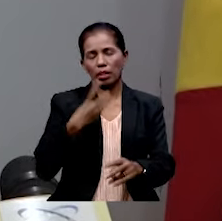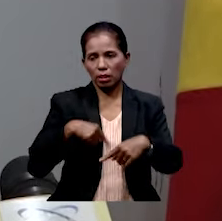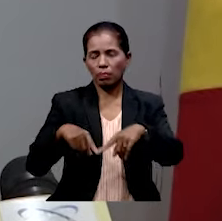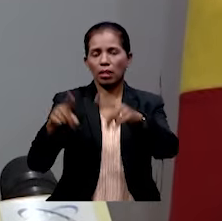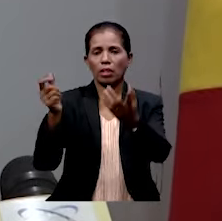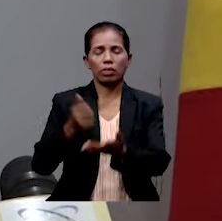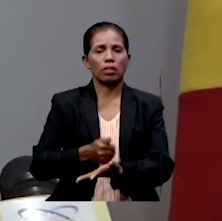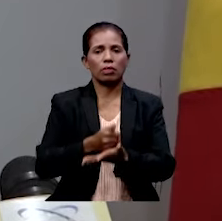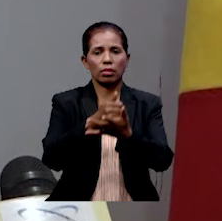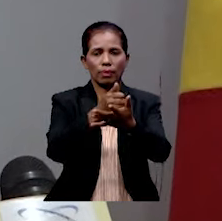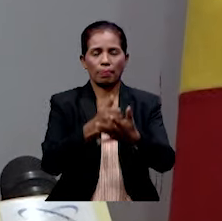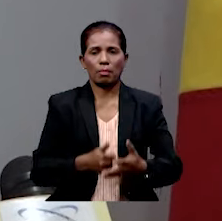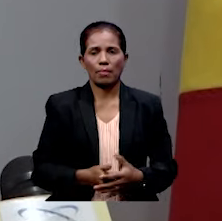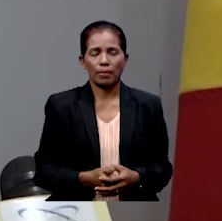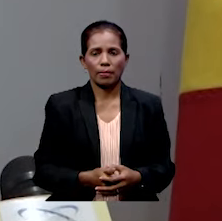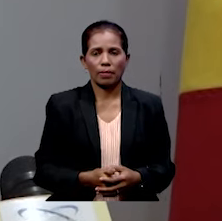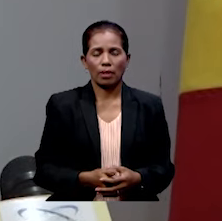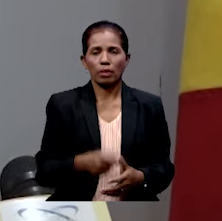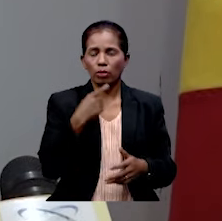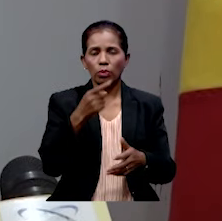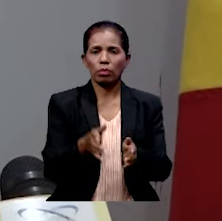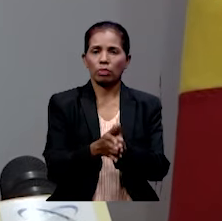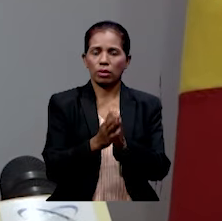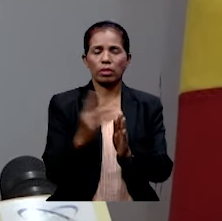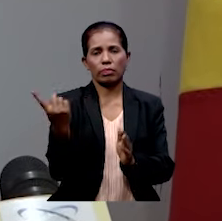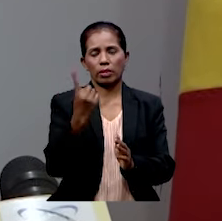defendi. Iha